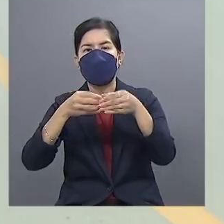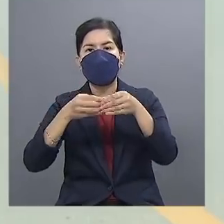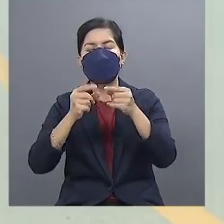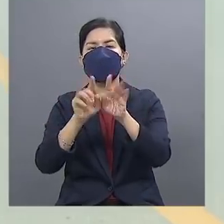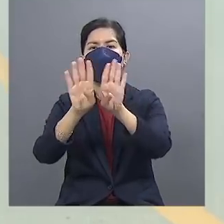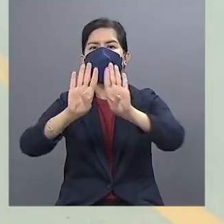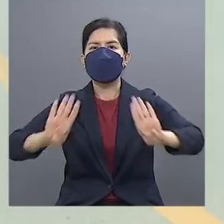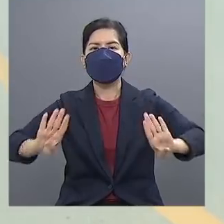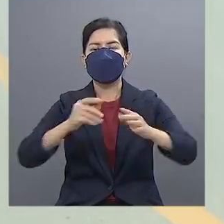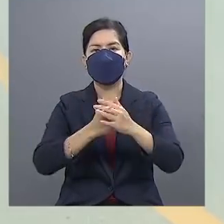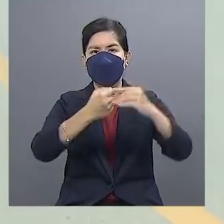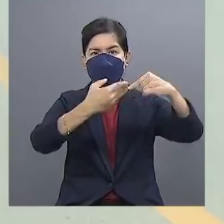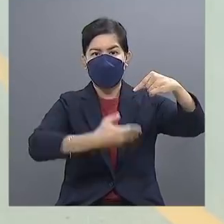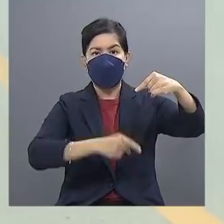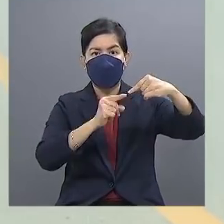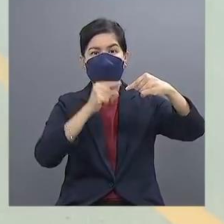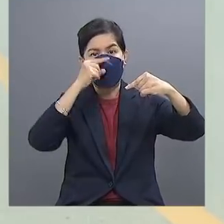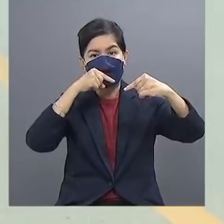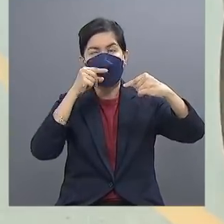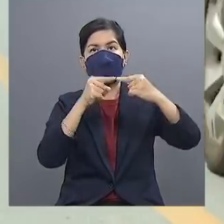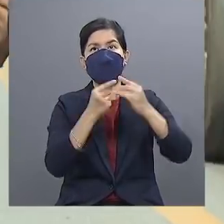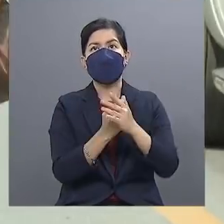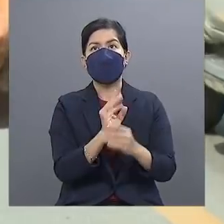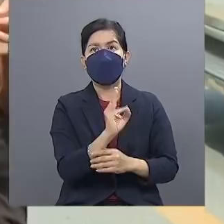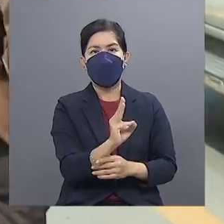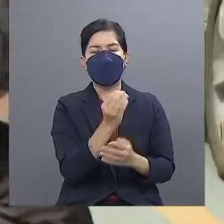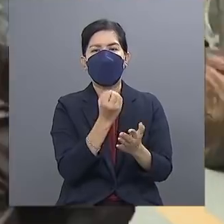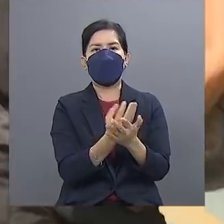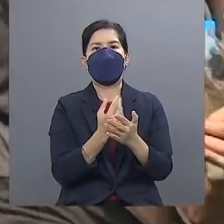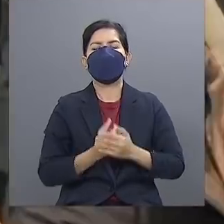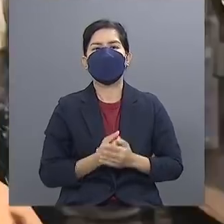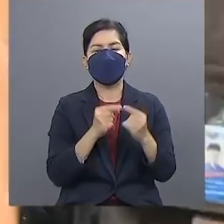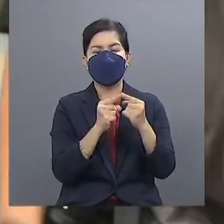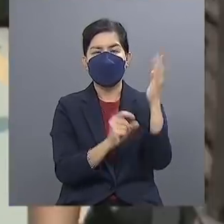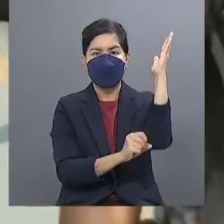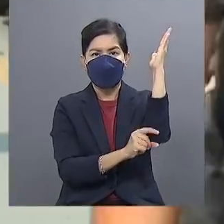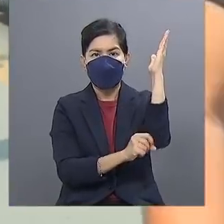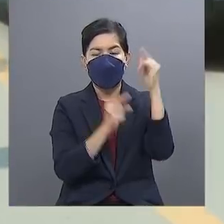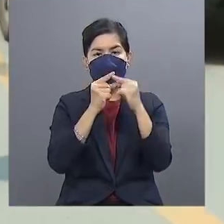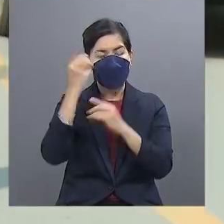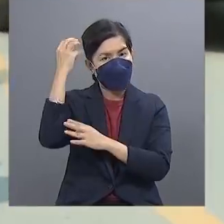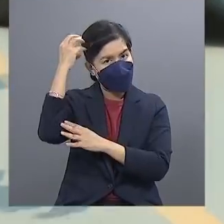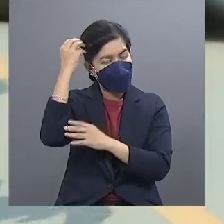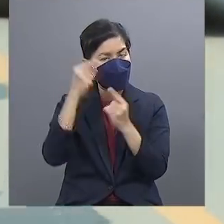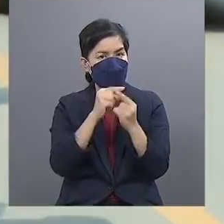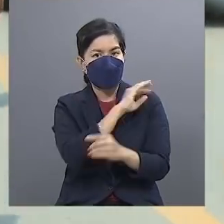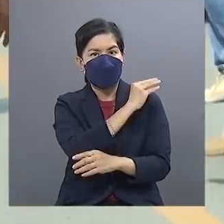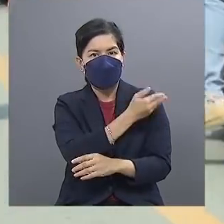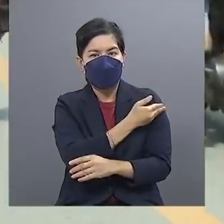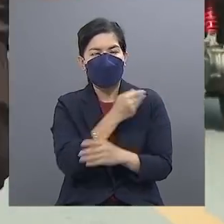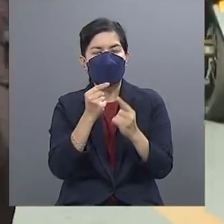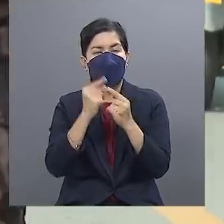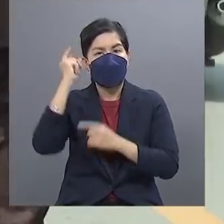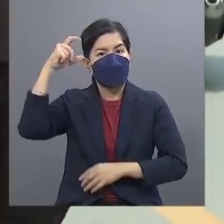6นะคะคือแพงเป็นอันดับที่6ค่ะซึ่งรองจากสิงคโปร์ลาวฟิลิปปินส์เมียนมาแล้วก็กัมพูชานะคะกระทรวงพลังงาน